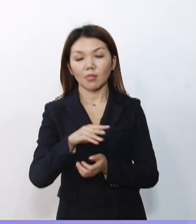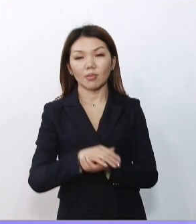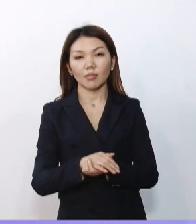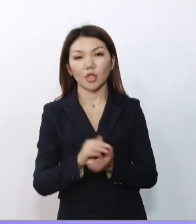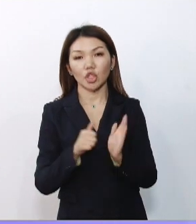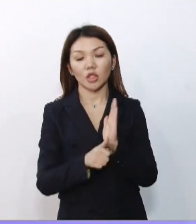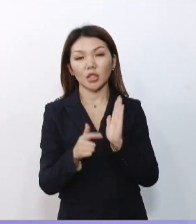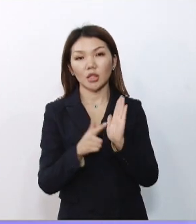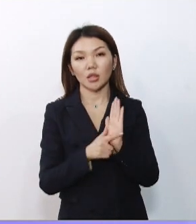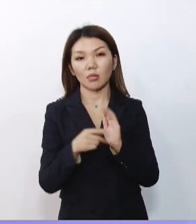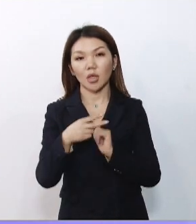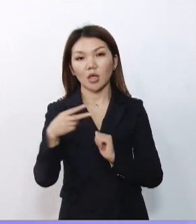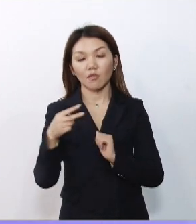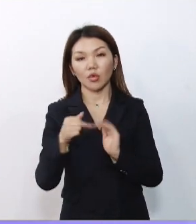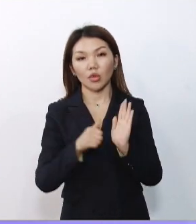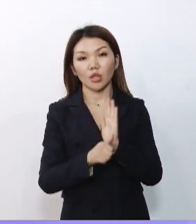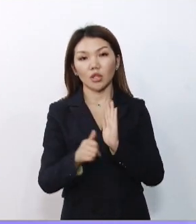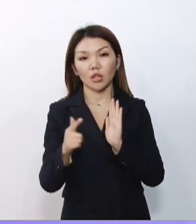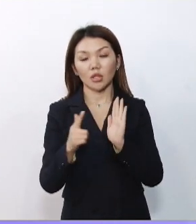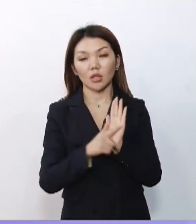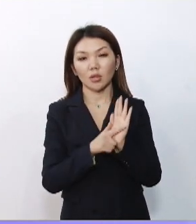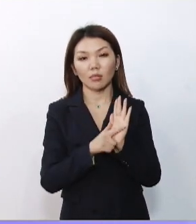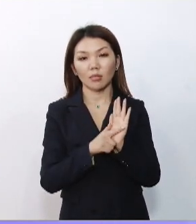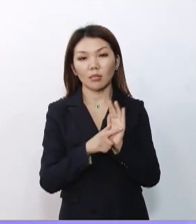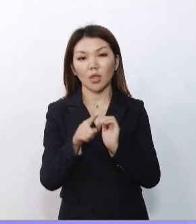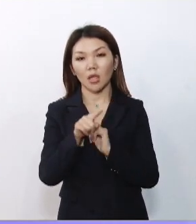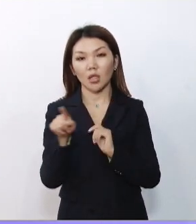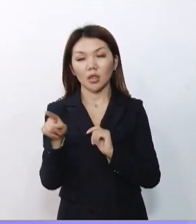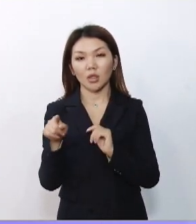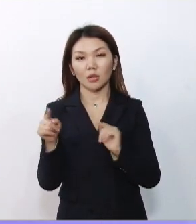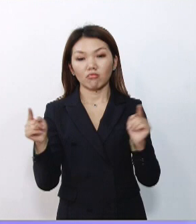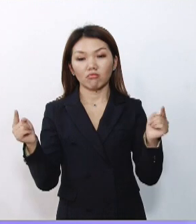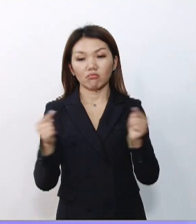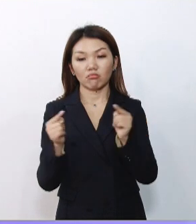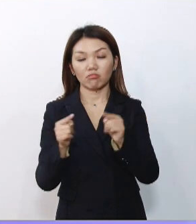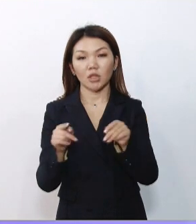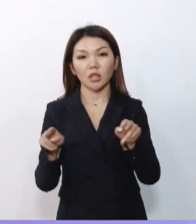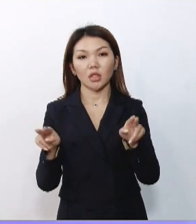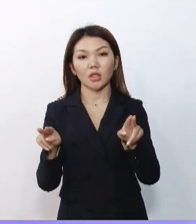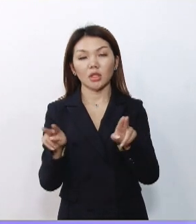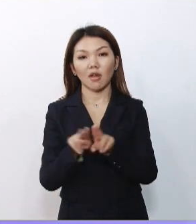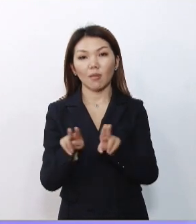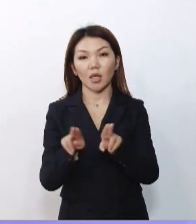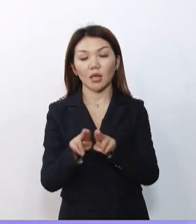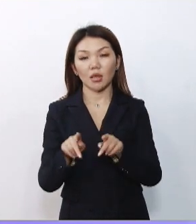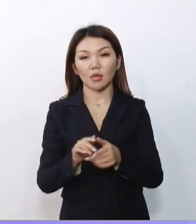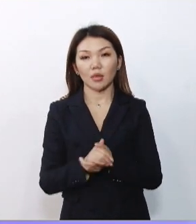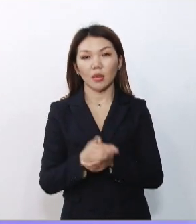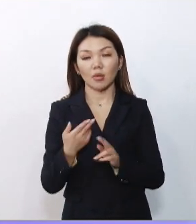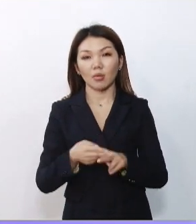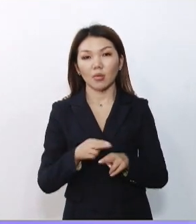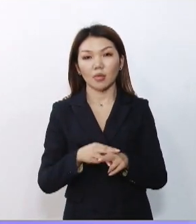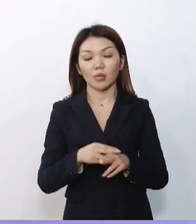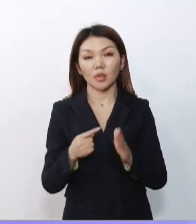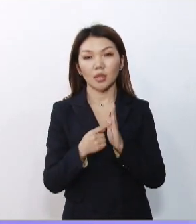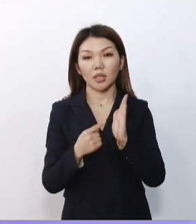67 равно 67. Они совпадают. Значит, деление выполнено